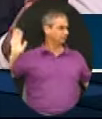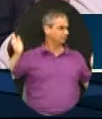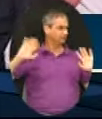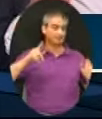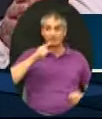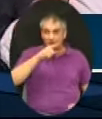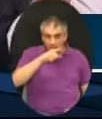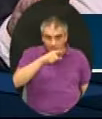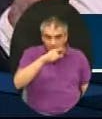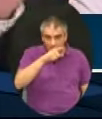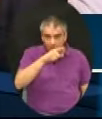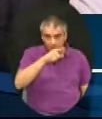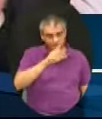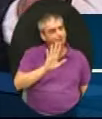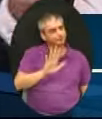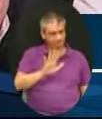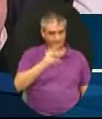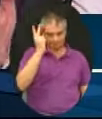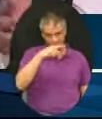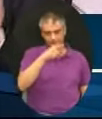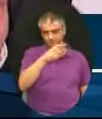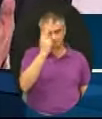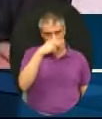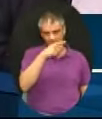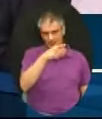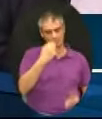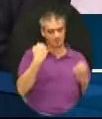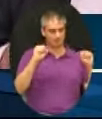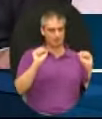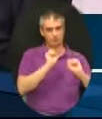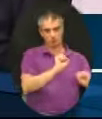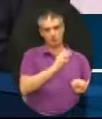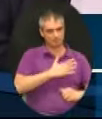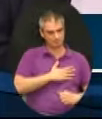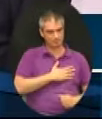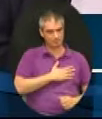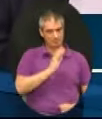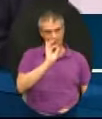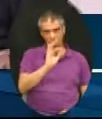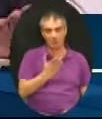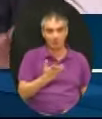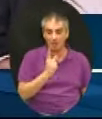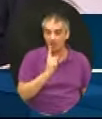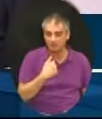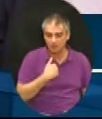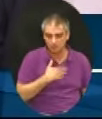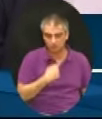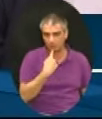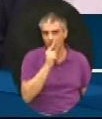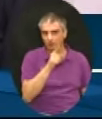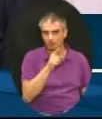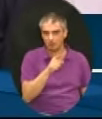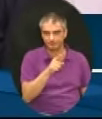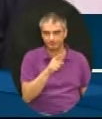באמת, אתה, אוקיי, אני מבין שאתה דמוקרט בליבו, בליבך. אבל אני רוצה להגיד לך,